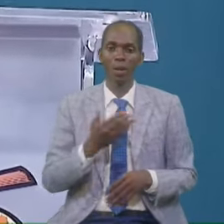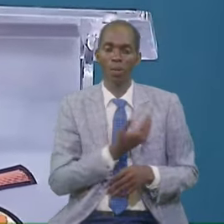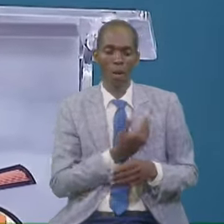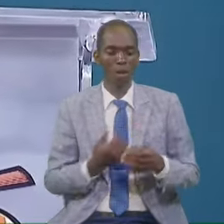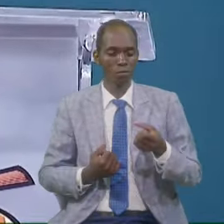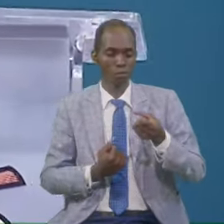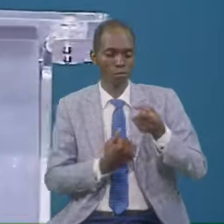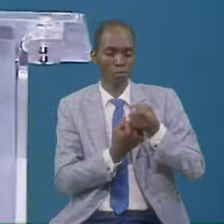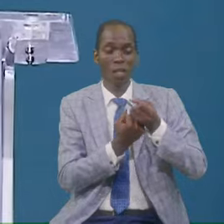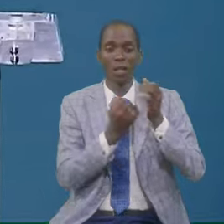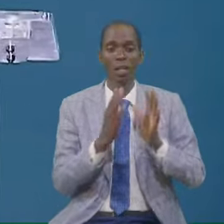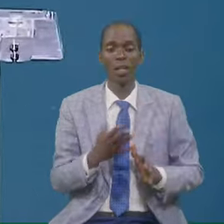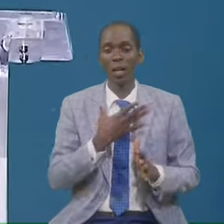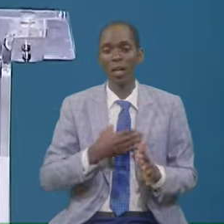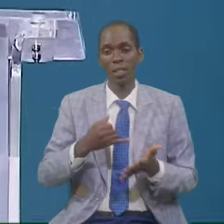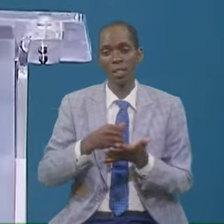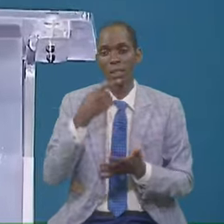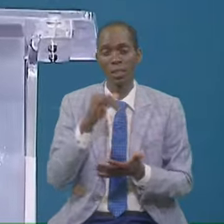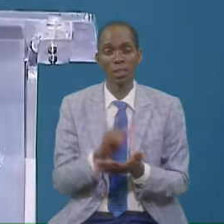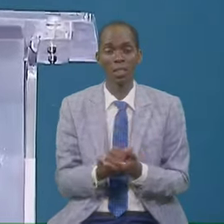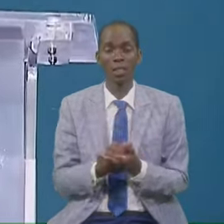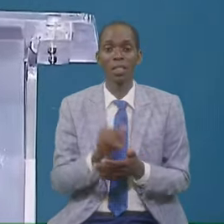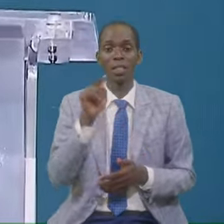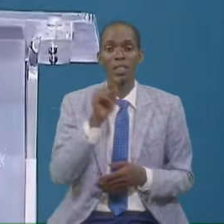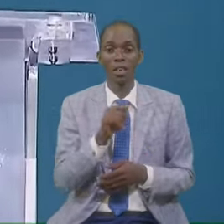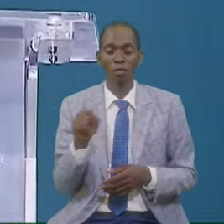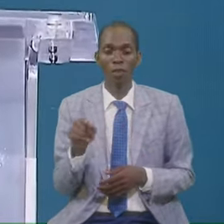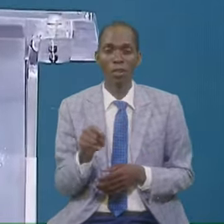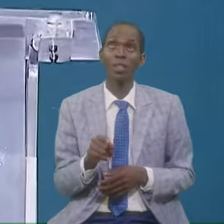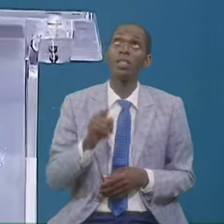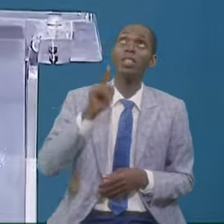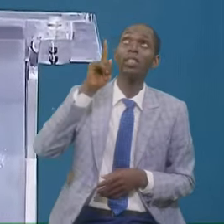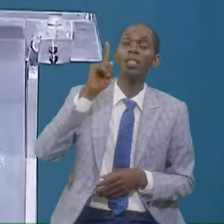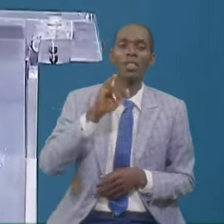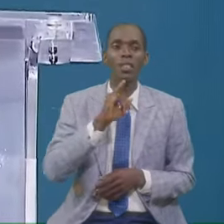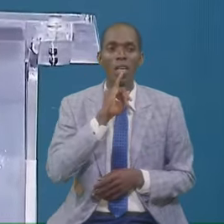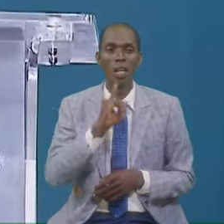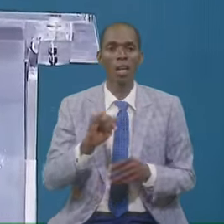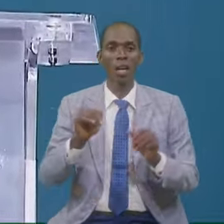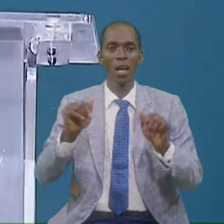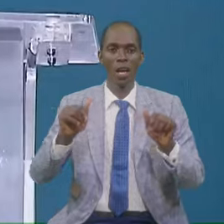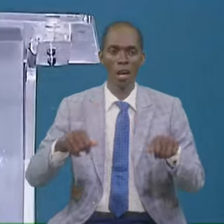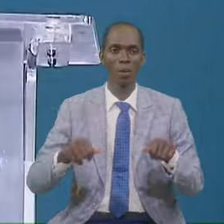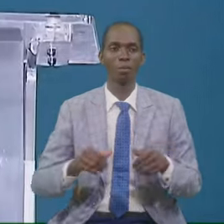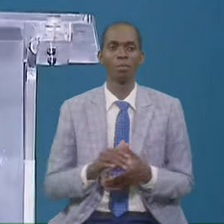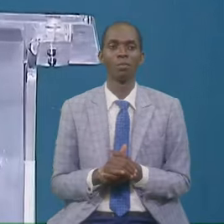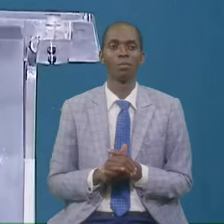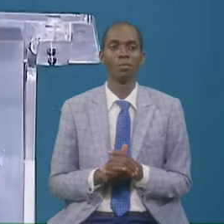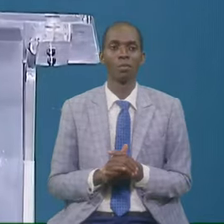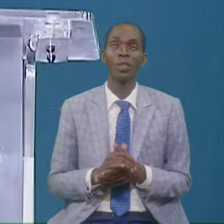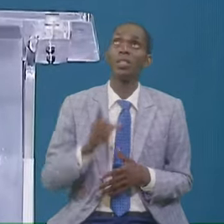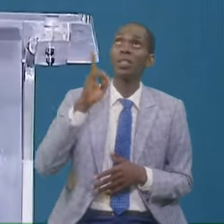మాట్లాడుతున్నాడు. Therefore he is able. ఆయన సామర్థ్యము గలవాడు. Able also to